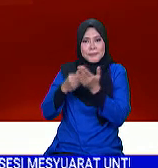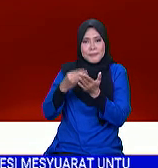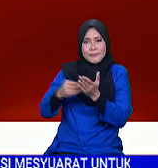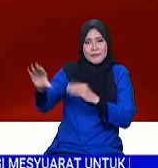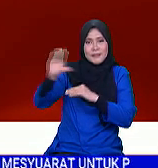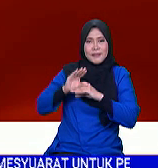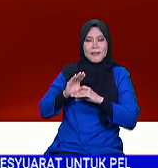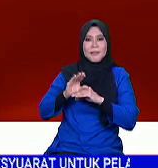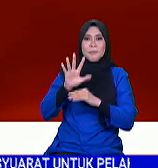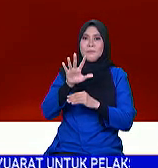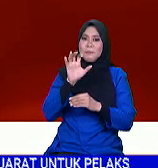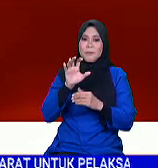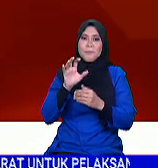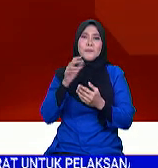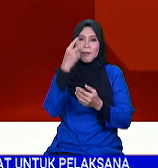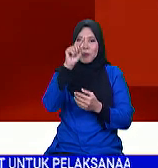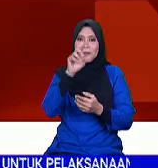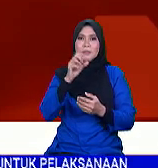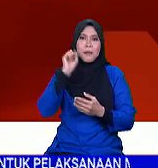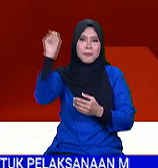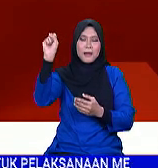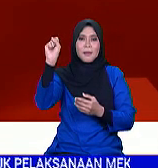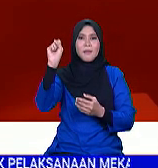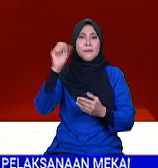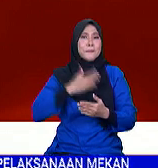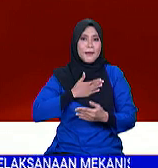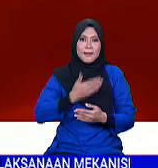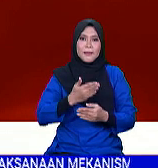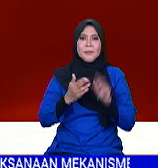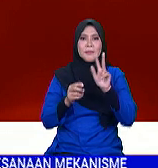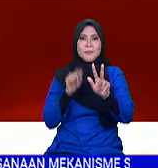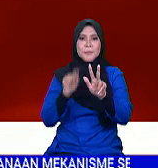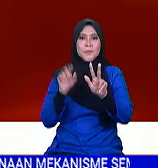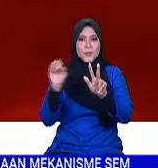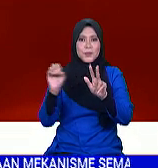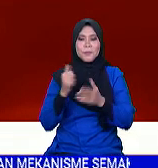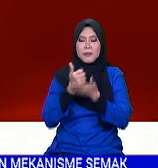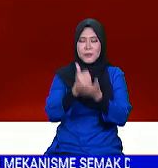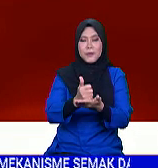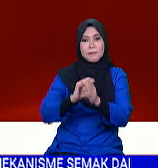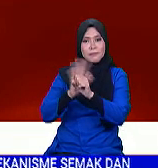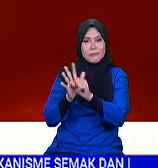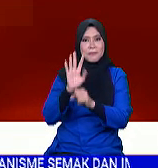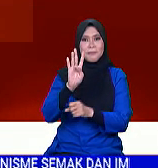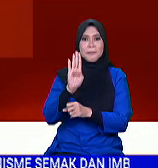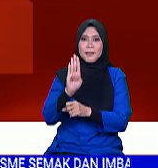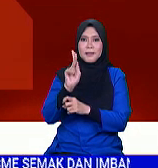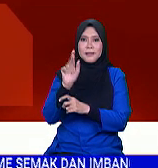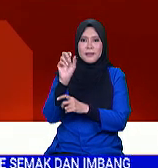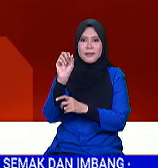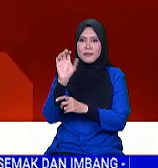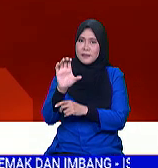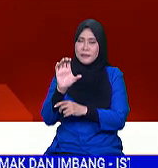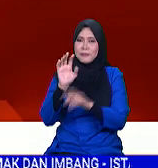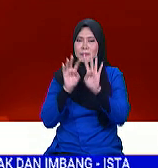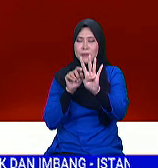kerajaan negeri di bawah bantuan Sabah prihatin 30-an kosong selain bantuan has committed 19 BKC bernilai